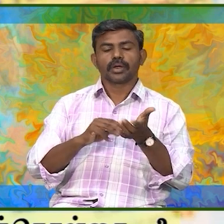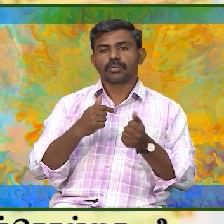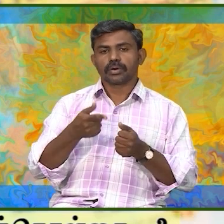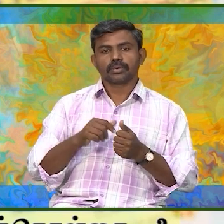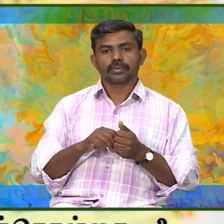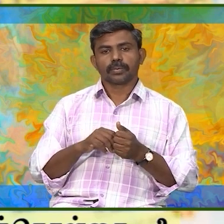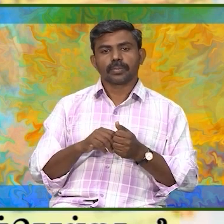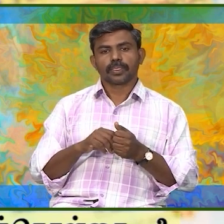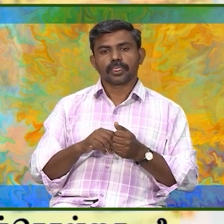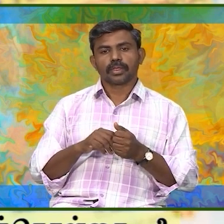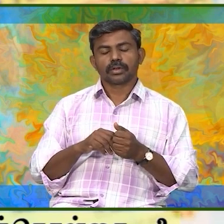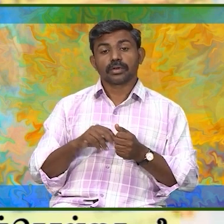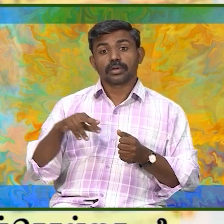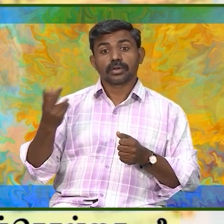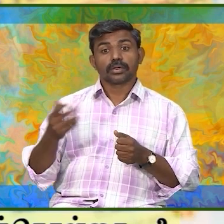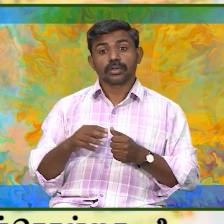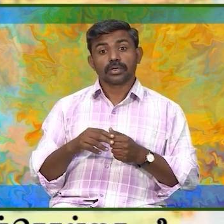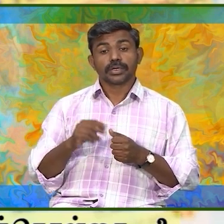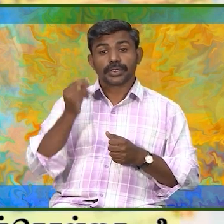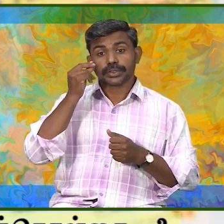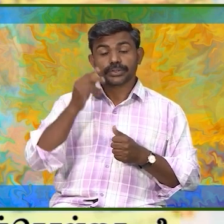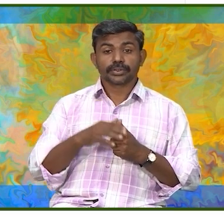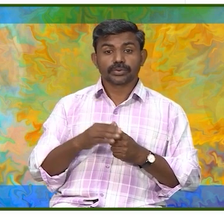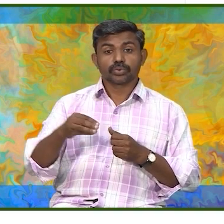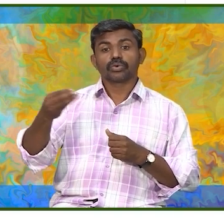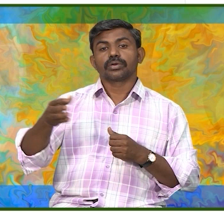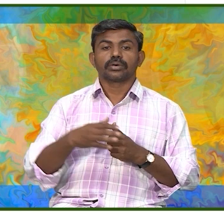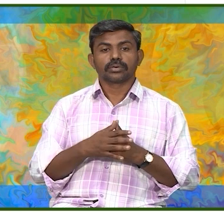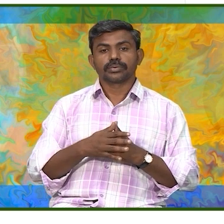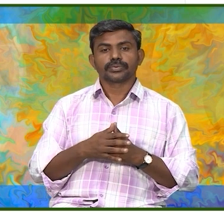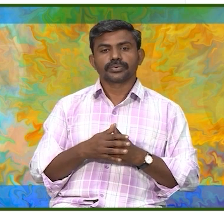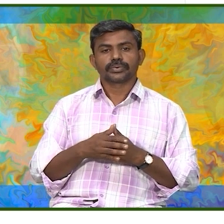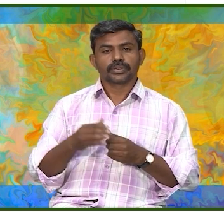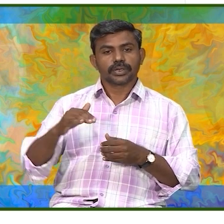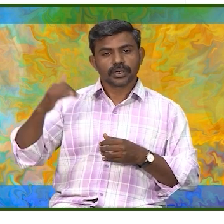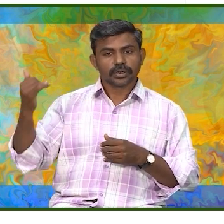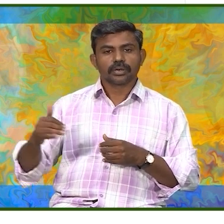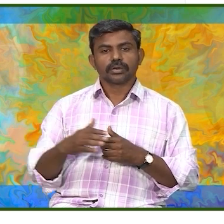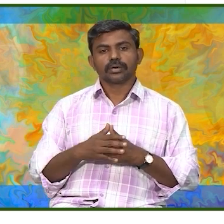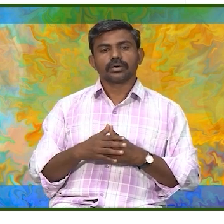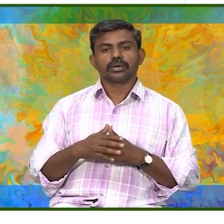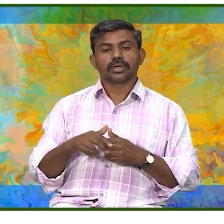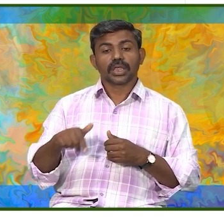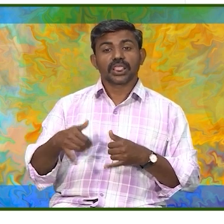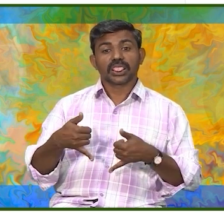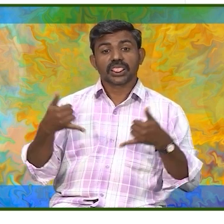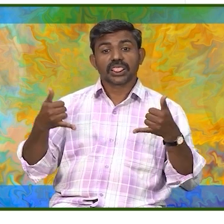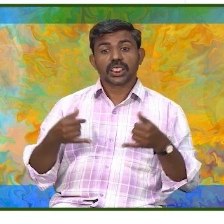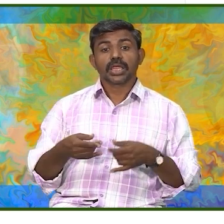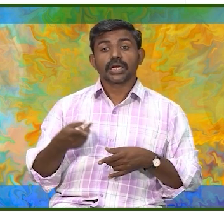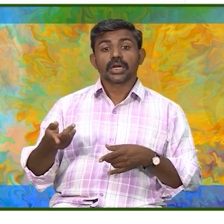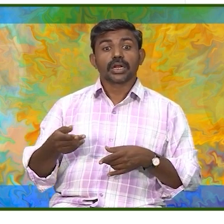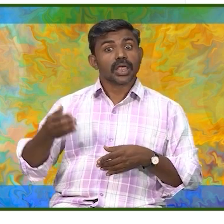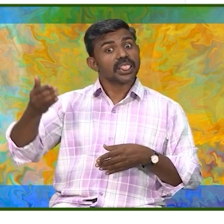மியான்மர் அந்த சைடு பார்த்திங்கன்னா சீனாலாம் இருக்குது, இதெல்லாம் தூரக்கிழக்கு நாடுகள். இந்த கிழக்கு நாடுகளில் கூட இந்தியாவினுடைய செயல்பாடுகள்